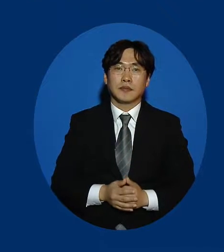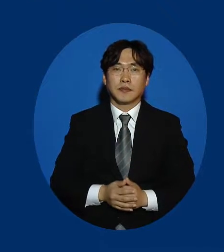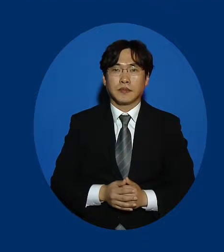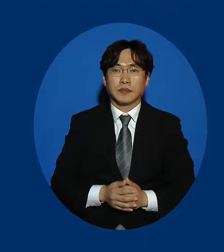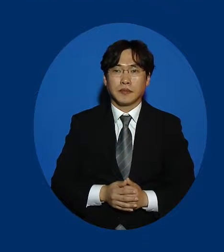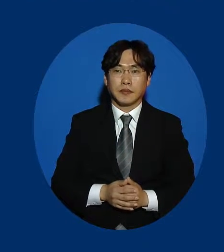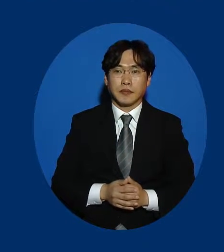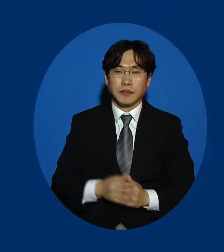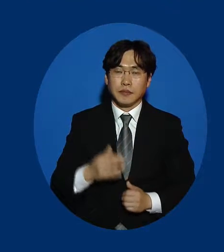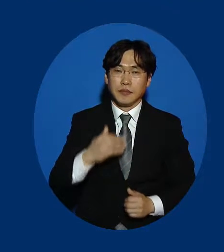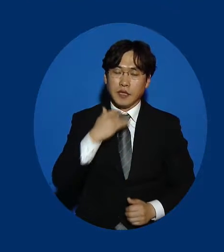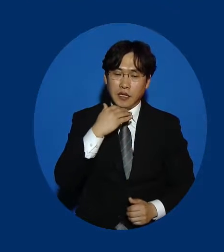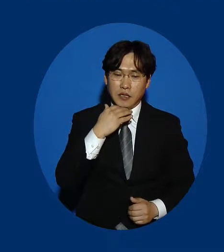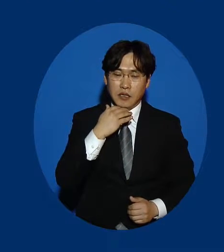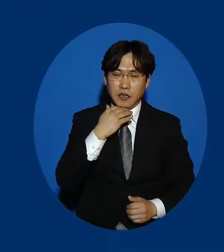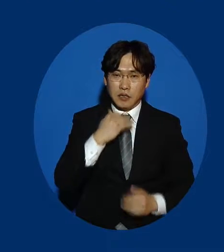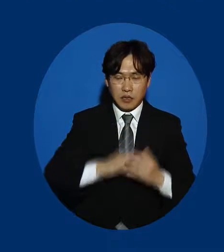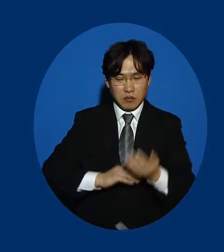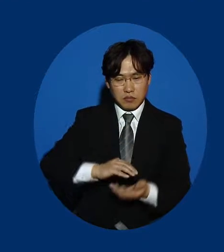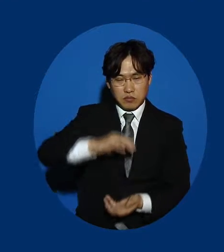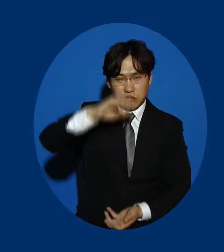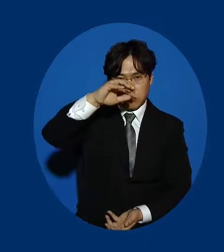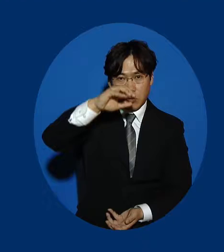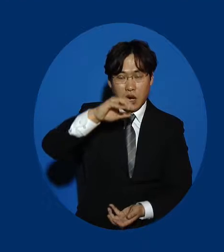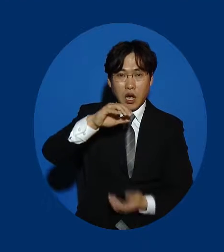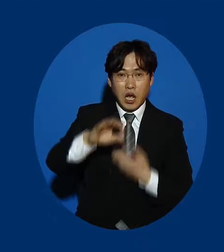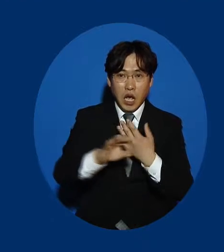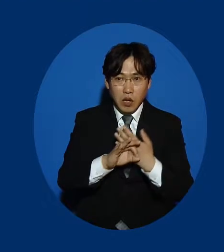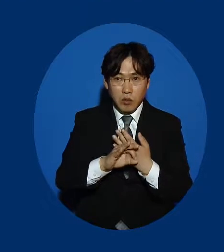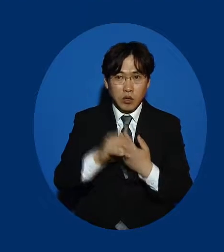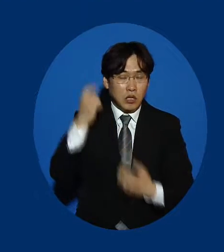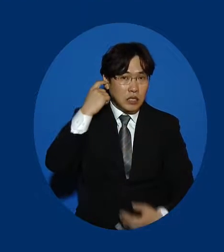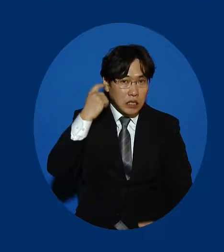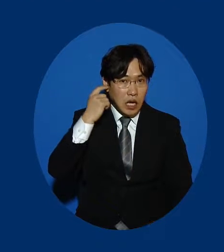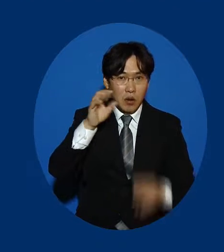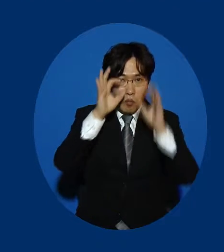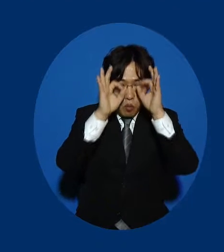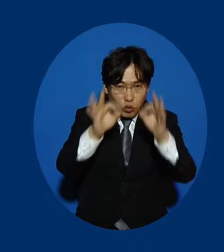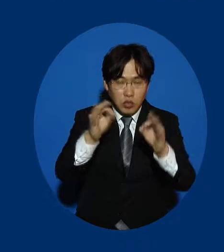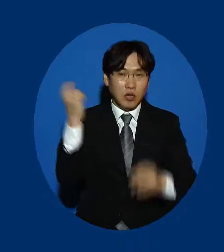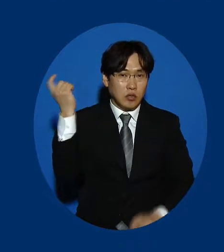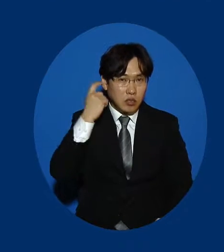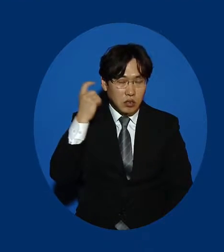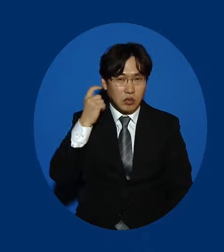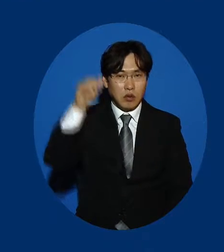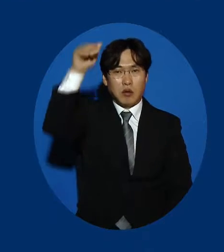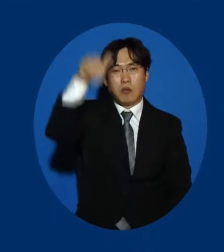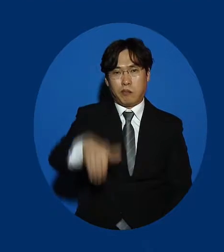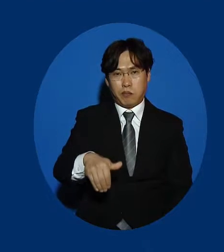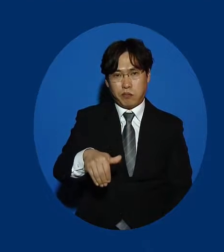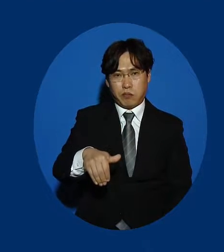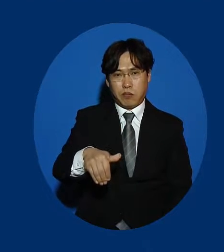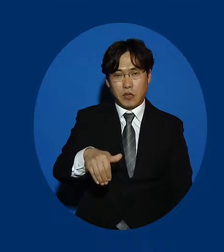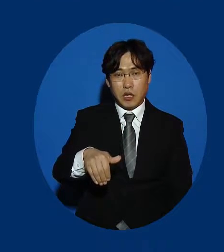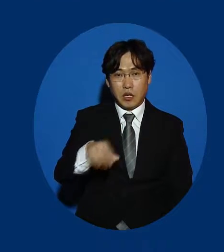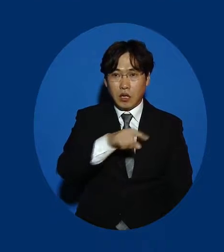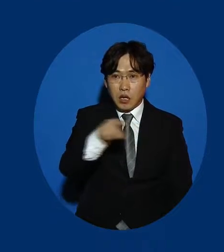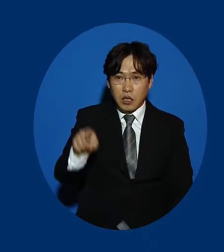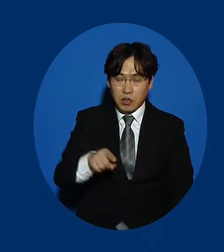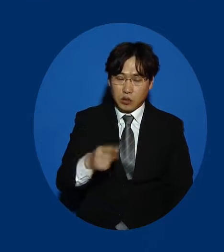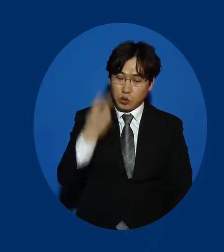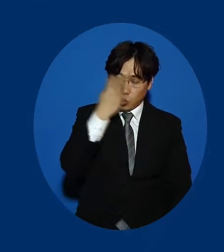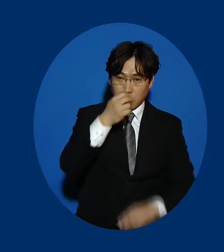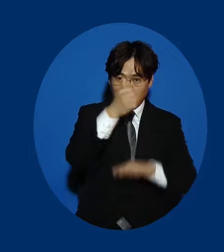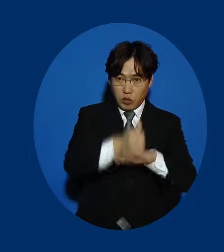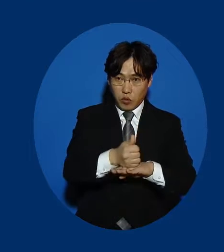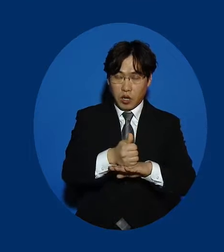그 나이가 들면 첫째 노안이 오잖아요. 시각 기관부터 좀 약화돼요. 그 다음에 청각 기관이 약화되는데 한 조사에